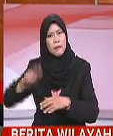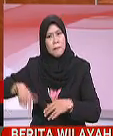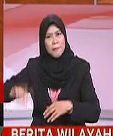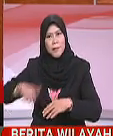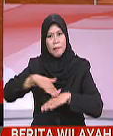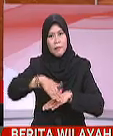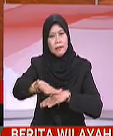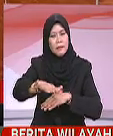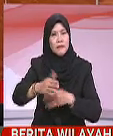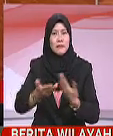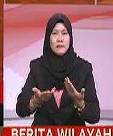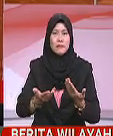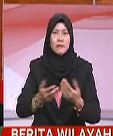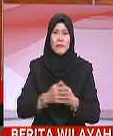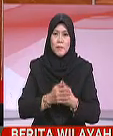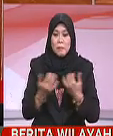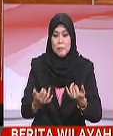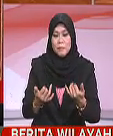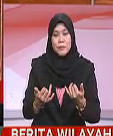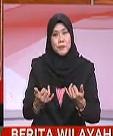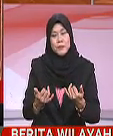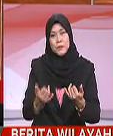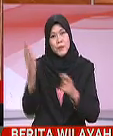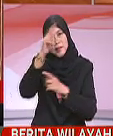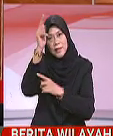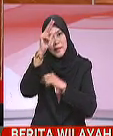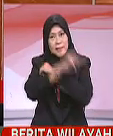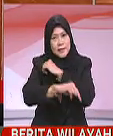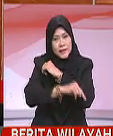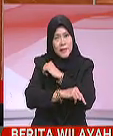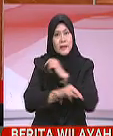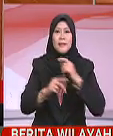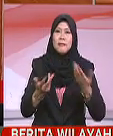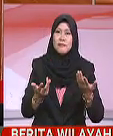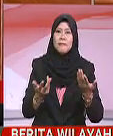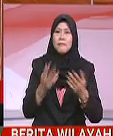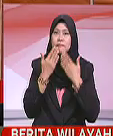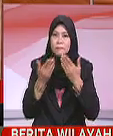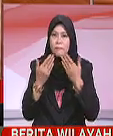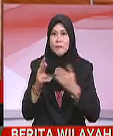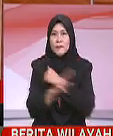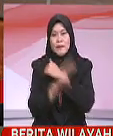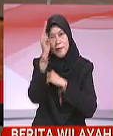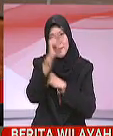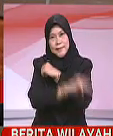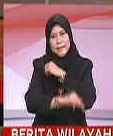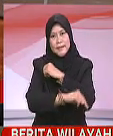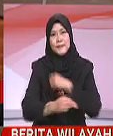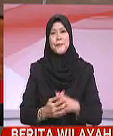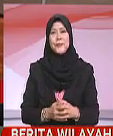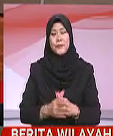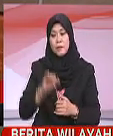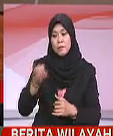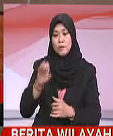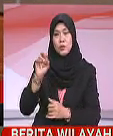disampaikan oleh mana-mana pihak, lebih-lebih lagi kerajaan negeri. Terima kasih dengan kerajaan negeri. Sementara itu, Johnny Suntong